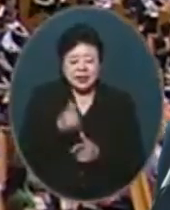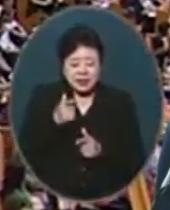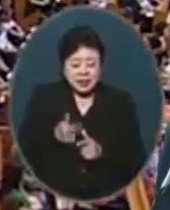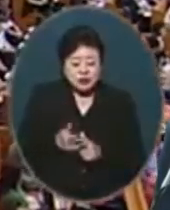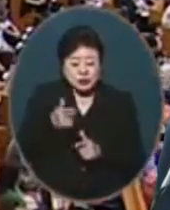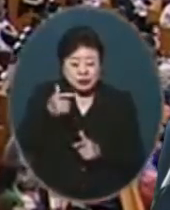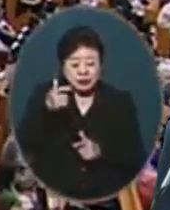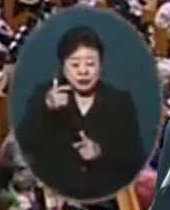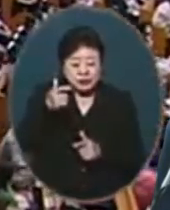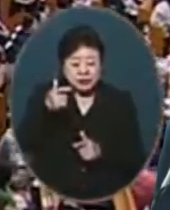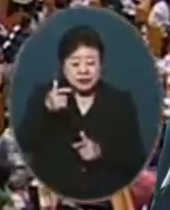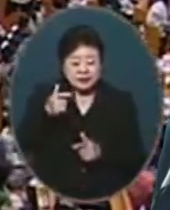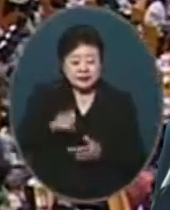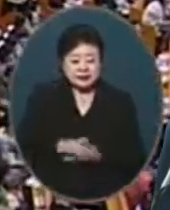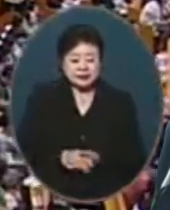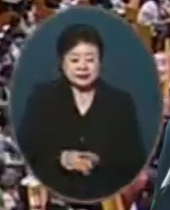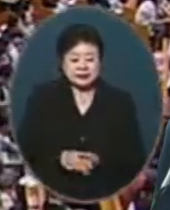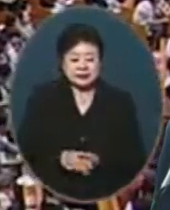예수님을